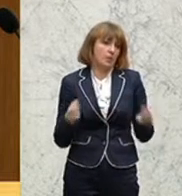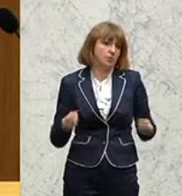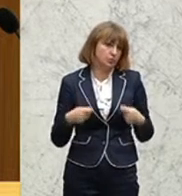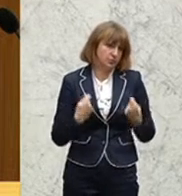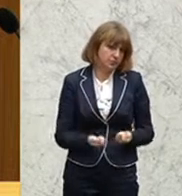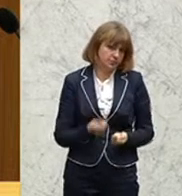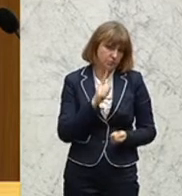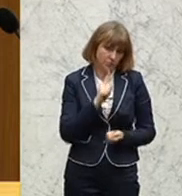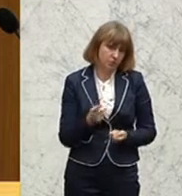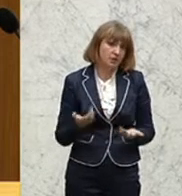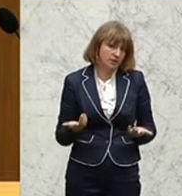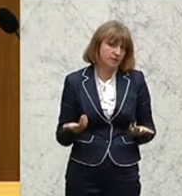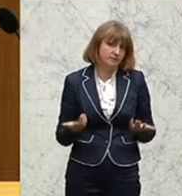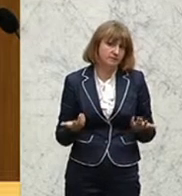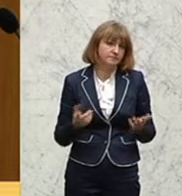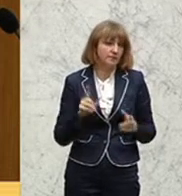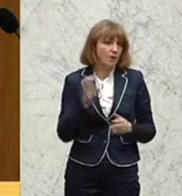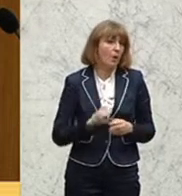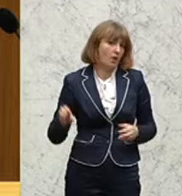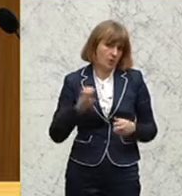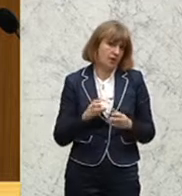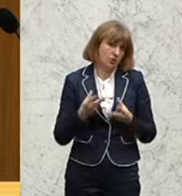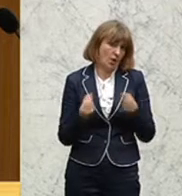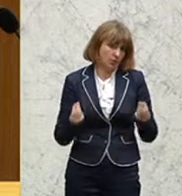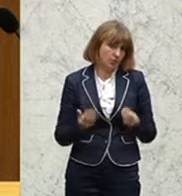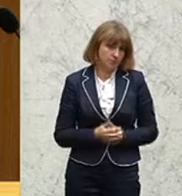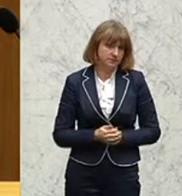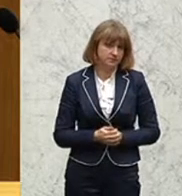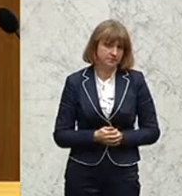dieses Problems geben, und das kann nur eine europäische Lösung sein.